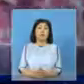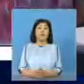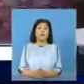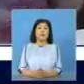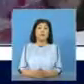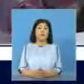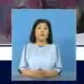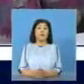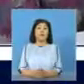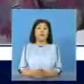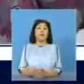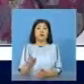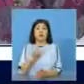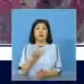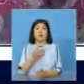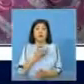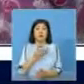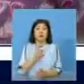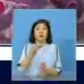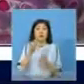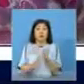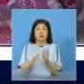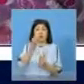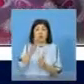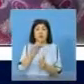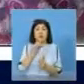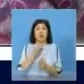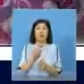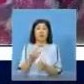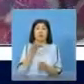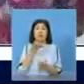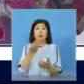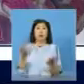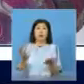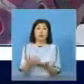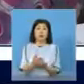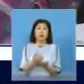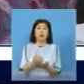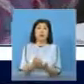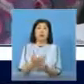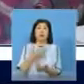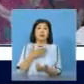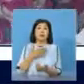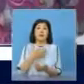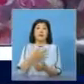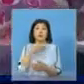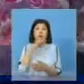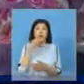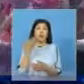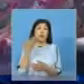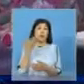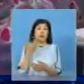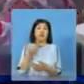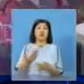ежемесячно это мы получали эти продукты. Нам хоть сейчас намного уже легче стало.